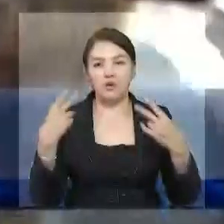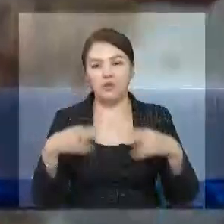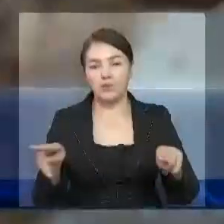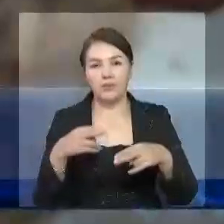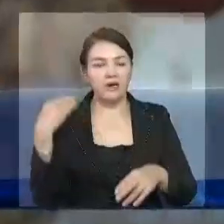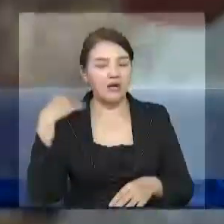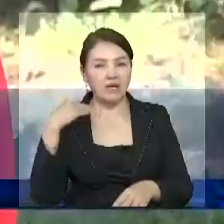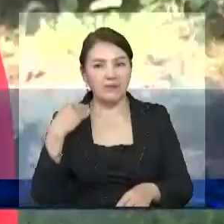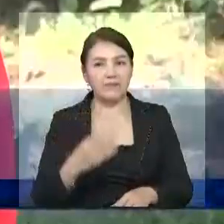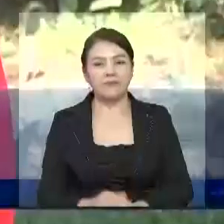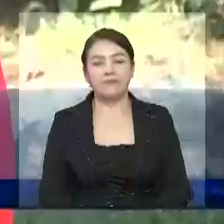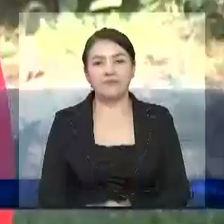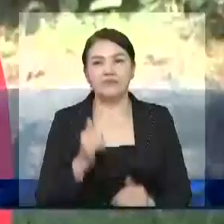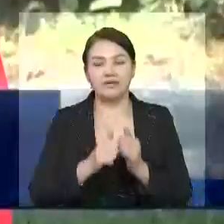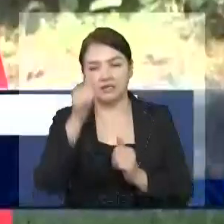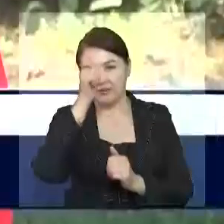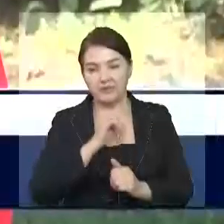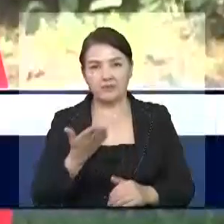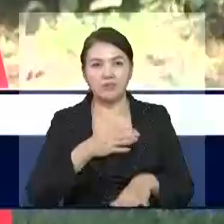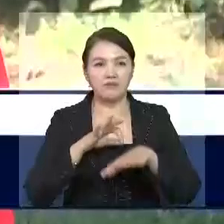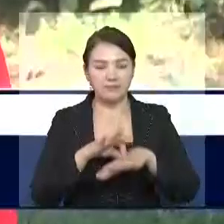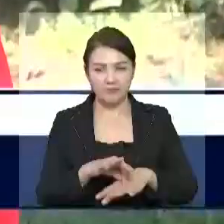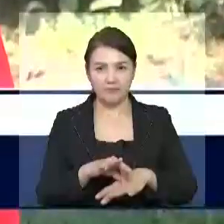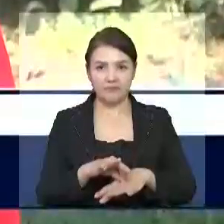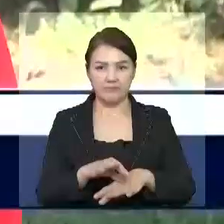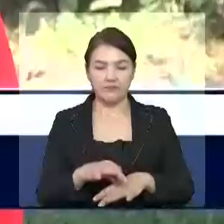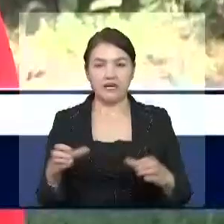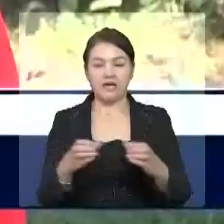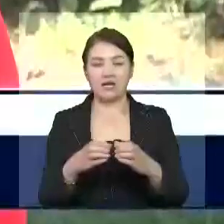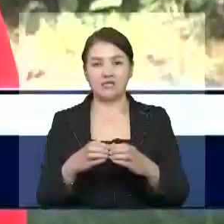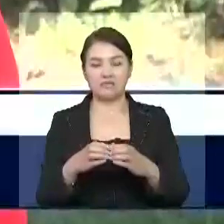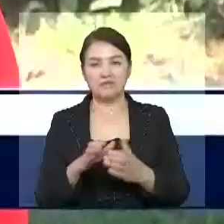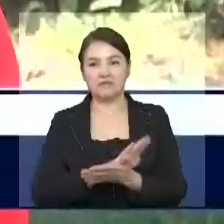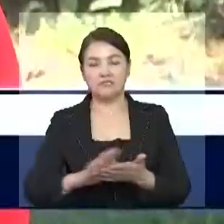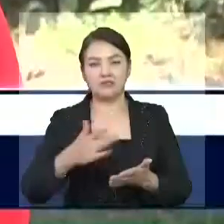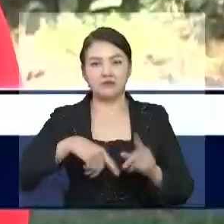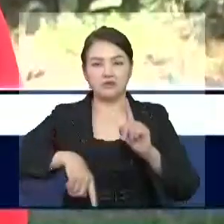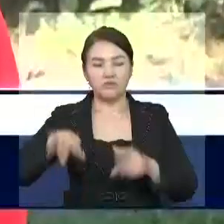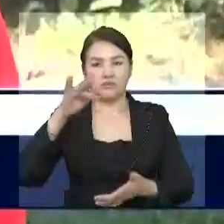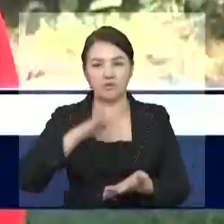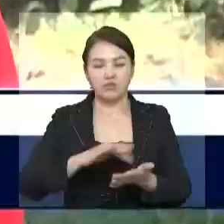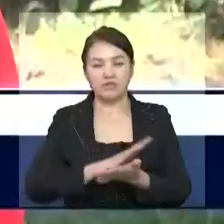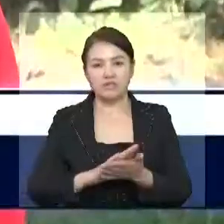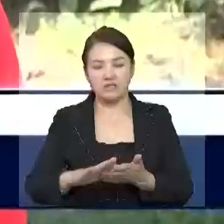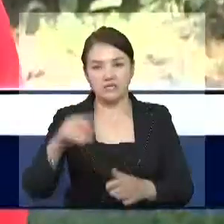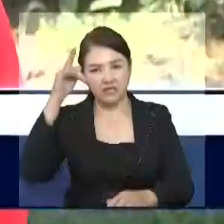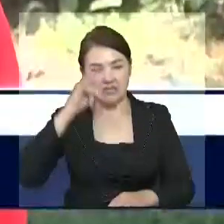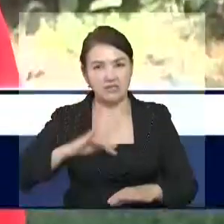выделенной им территории. Каждый месяц мы проводим акцию «Чистый город, чистый Казахстан».